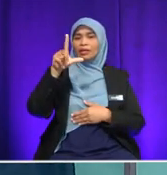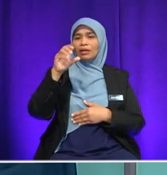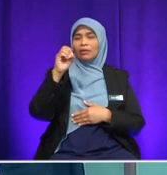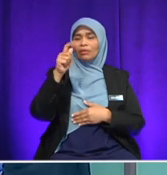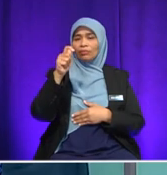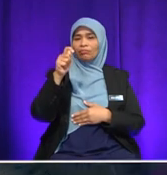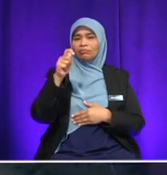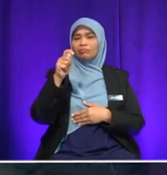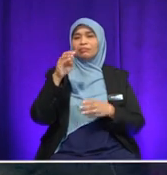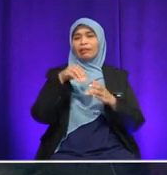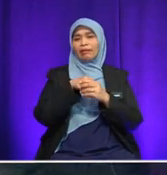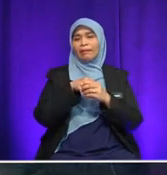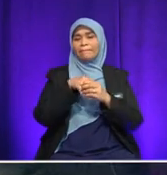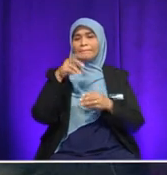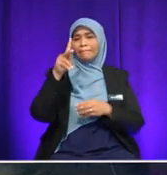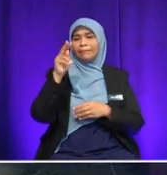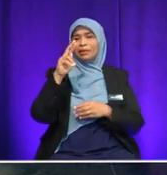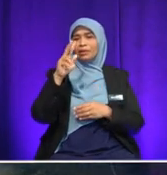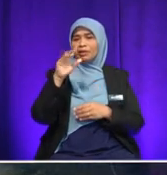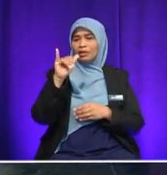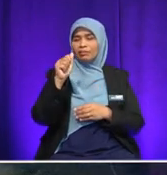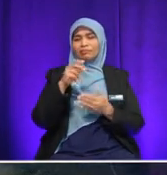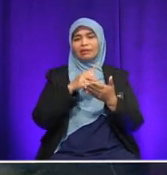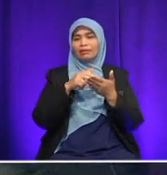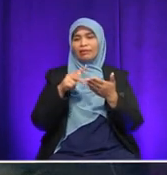anak-anak cikgu faham tak apa yang tentang teknik plot ni?